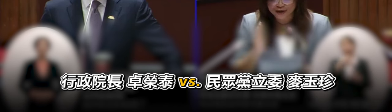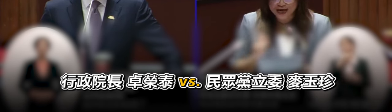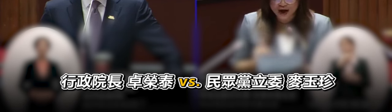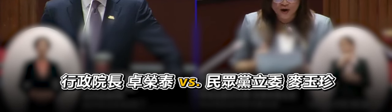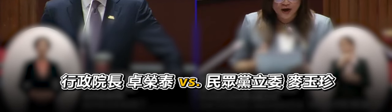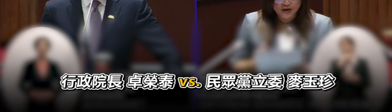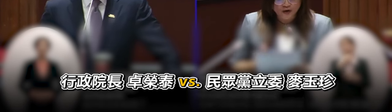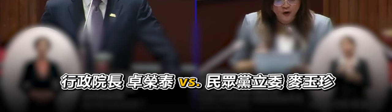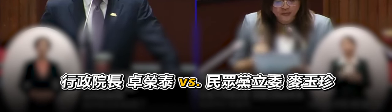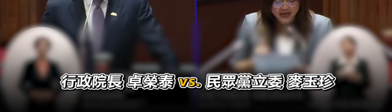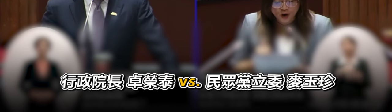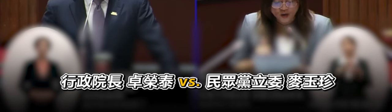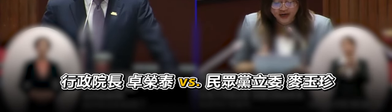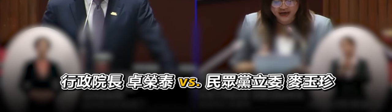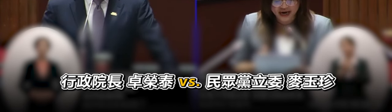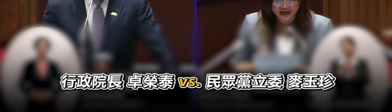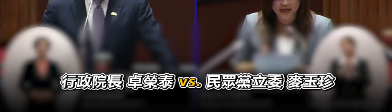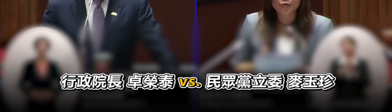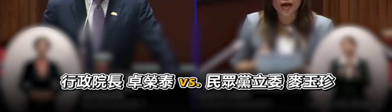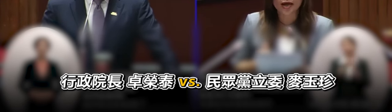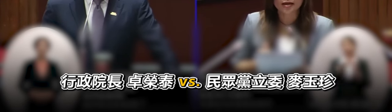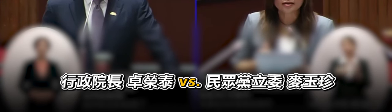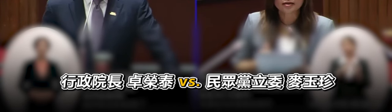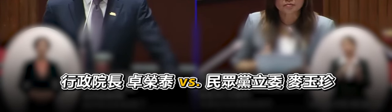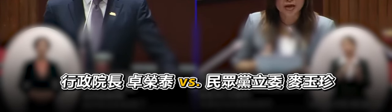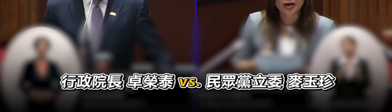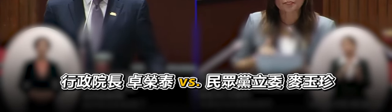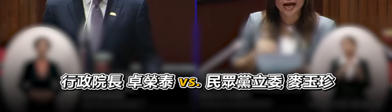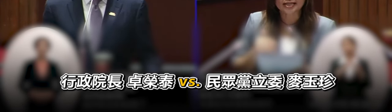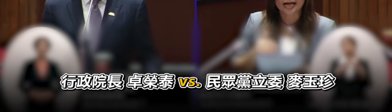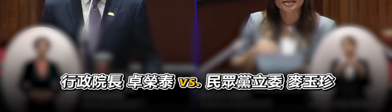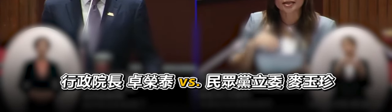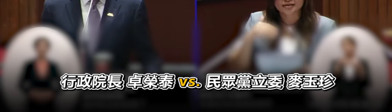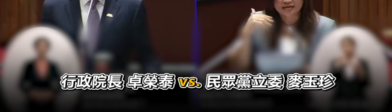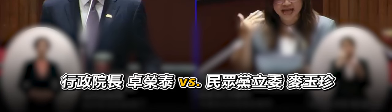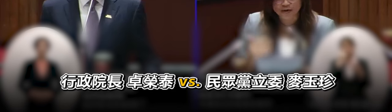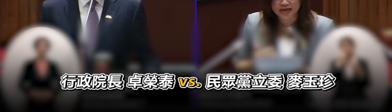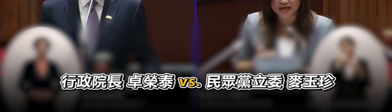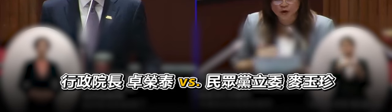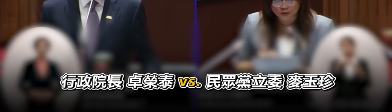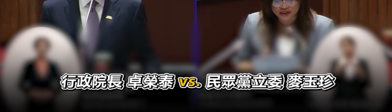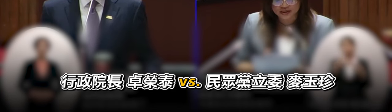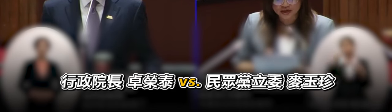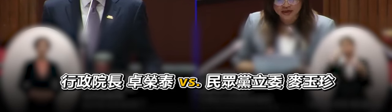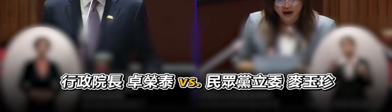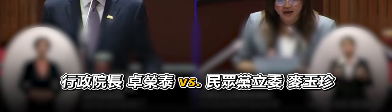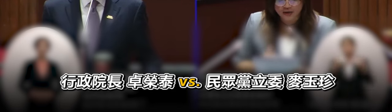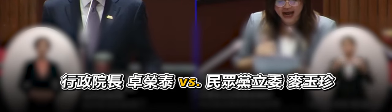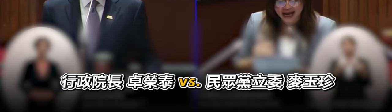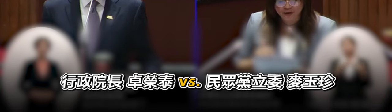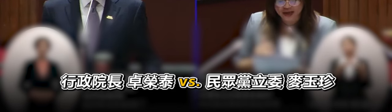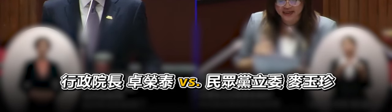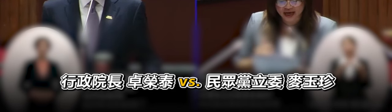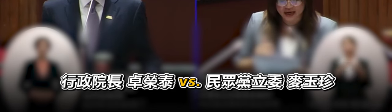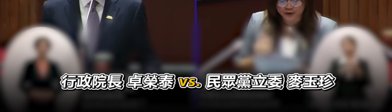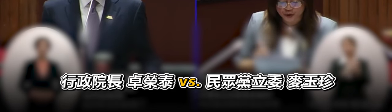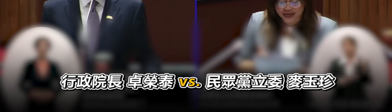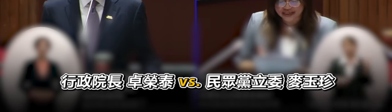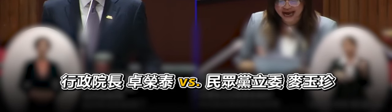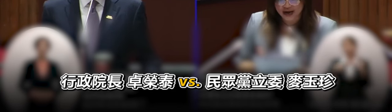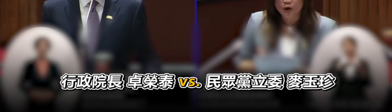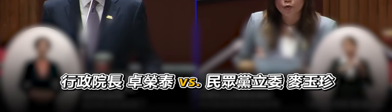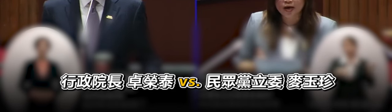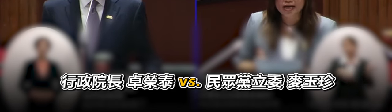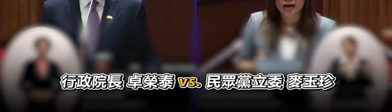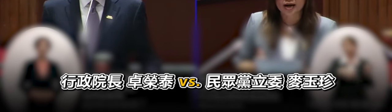了哈。最后有没有可能因为没有办法达成两院的共识啊，就害我们的卓